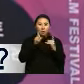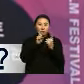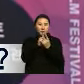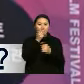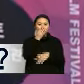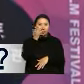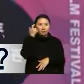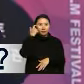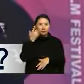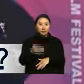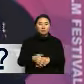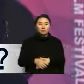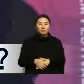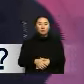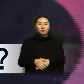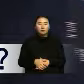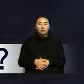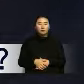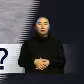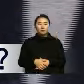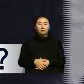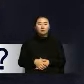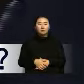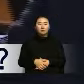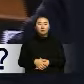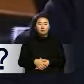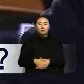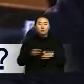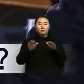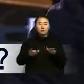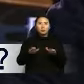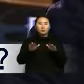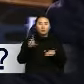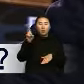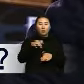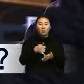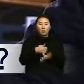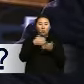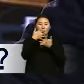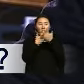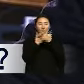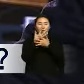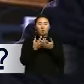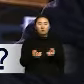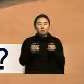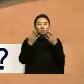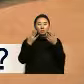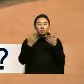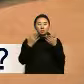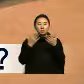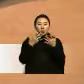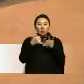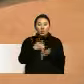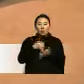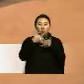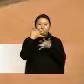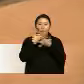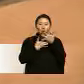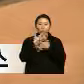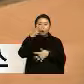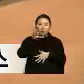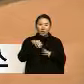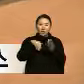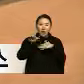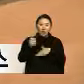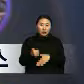만나볼 수 있다고 들었는데요. 어떤 내용인가요? 네, 이번 고양인권영화제는 인권아 영화관 가자,